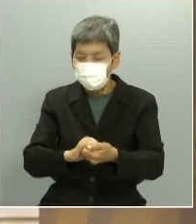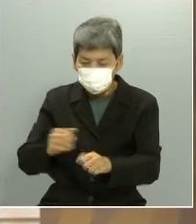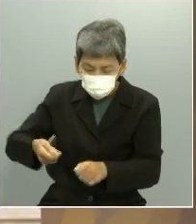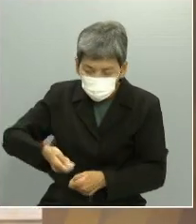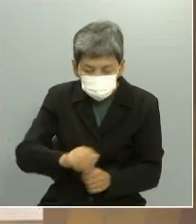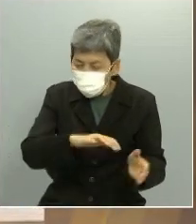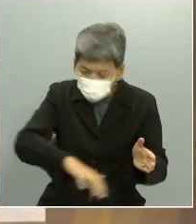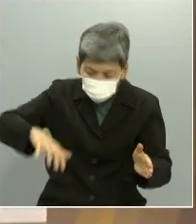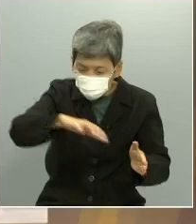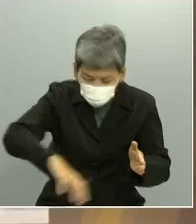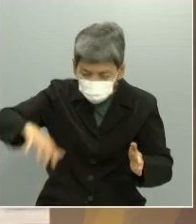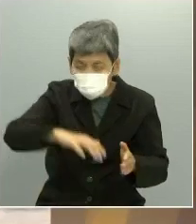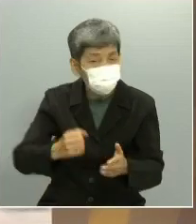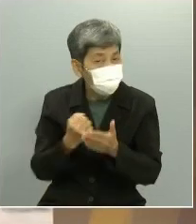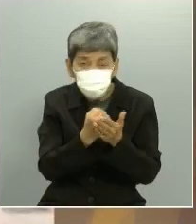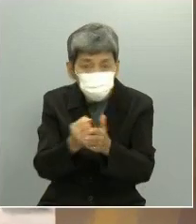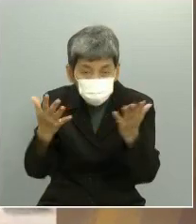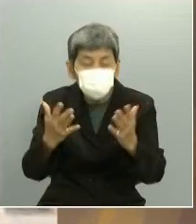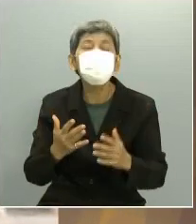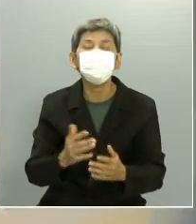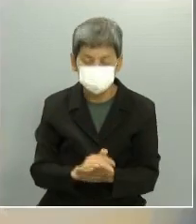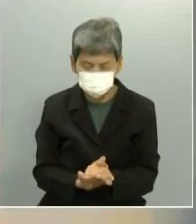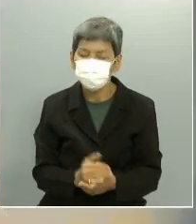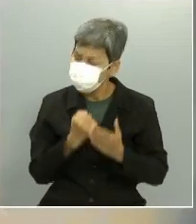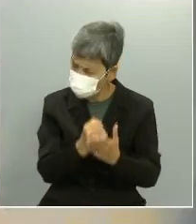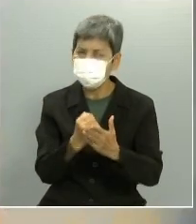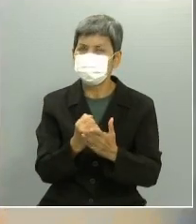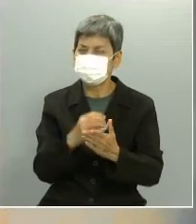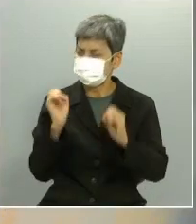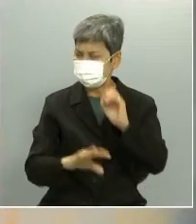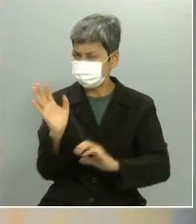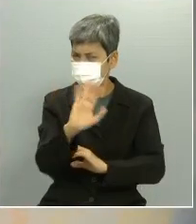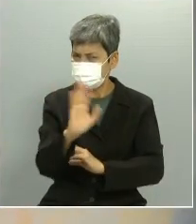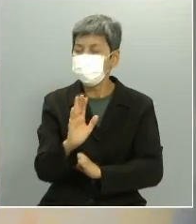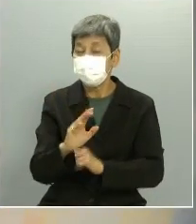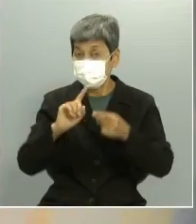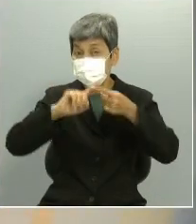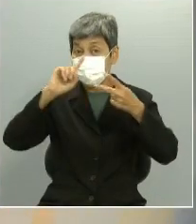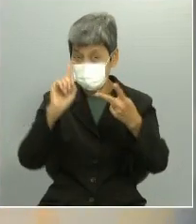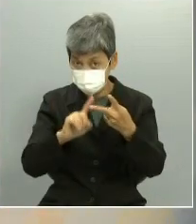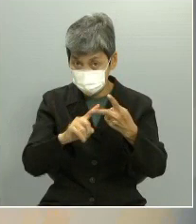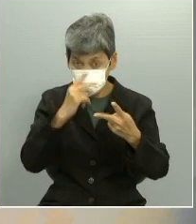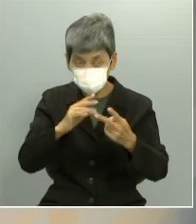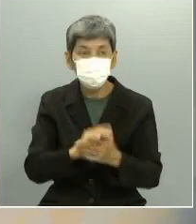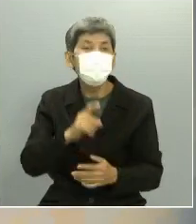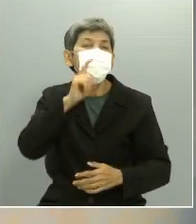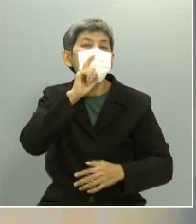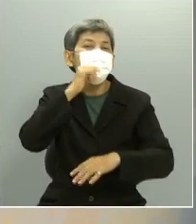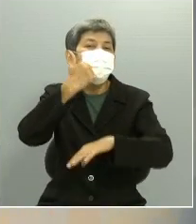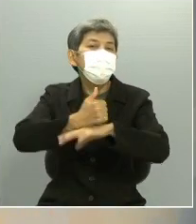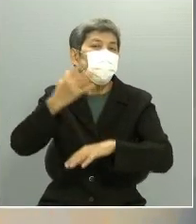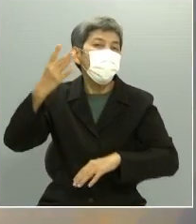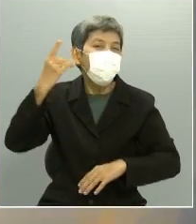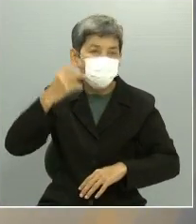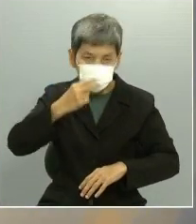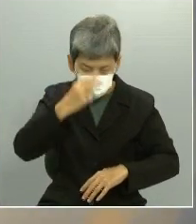ผู้ชมฮะถ้าไม่ร่วมมือกันคนละไม้คนละมืออย่างนี้ขณะที่อีกสักประเด็นหนึ่งไหมกรณีคุณชัชชาติเมื่อวานเ